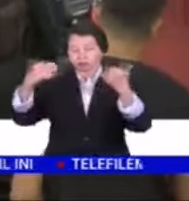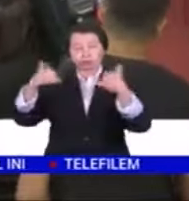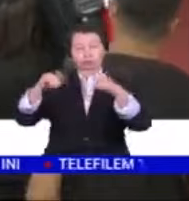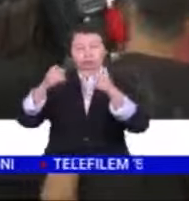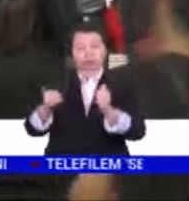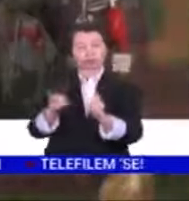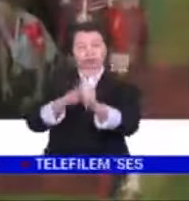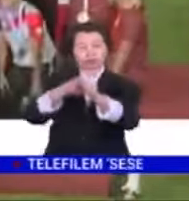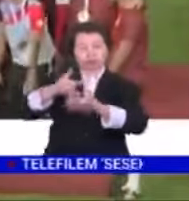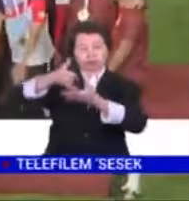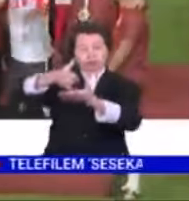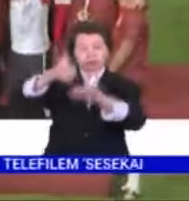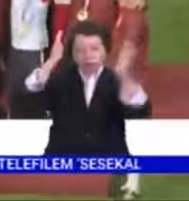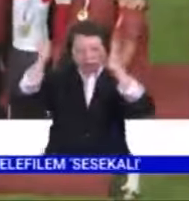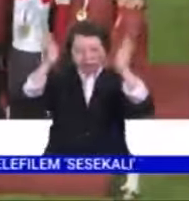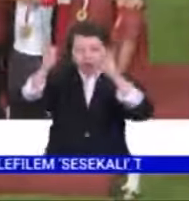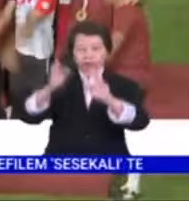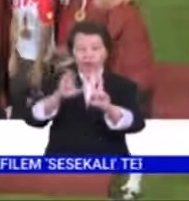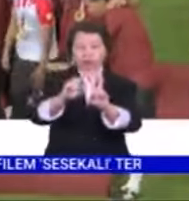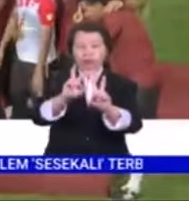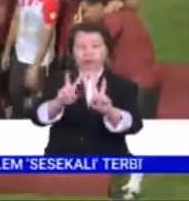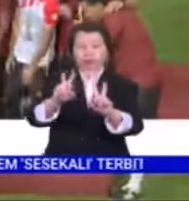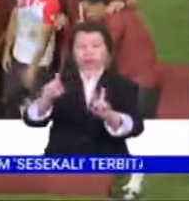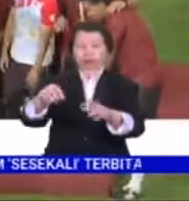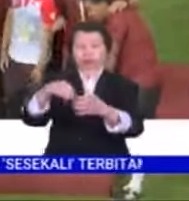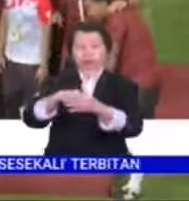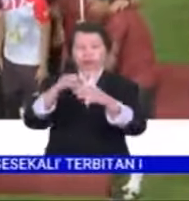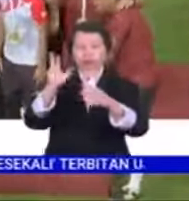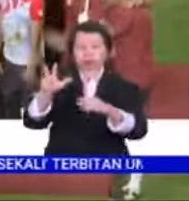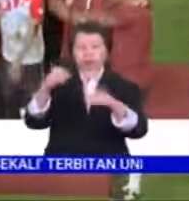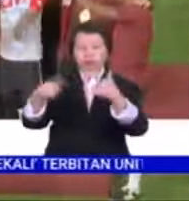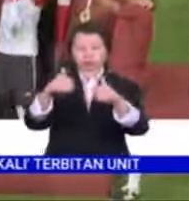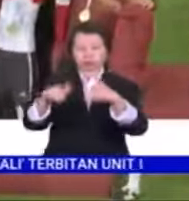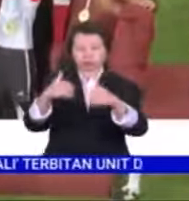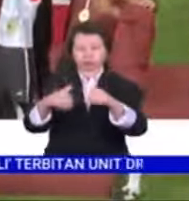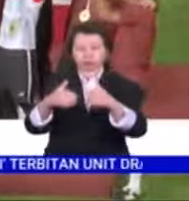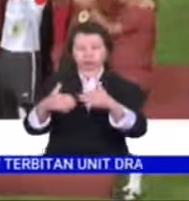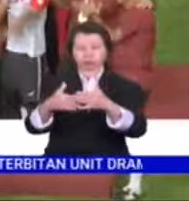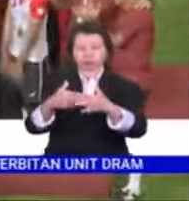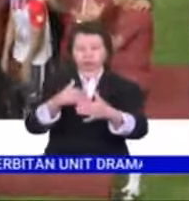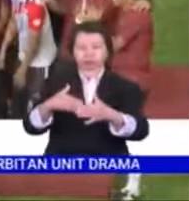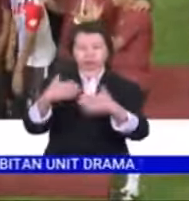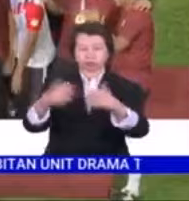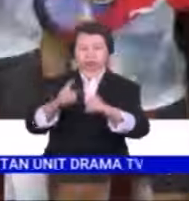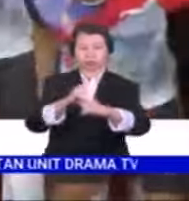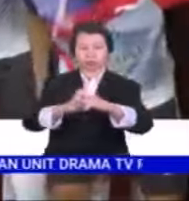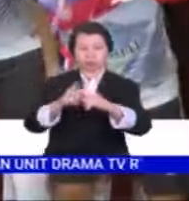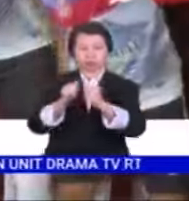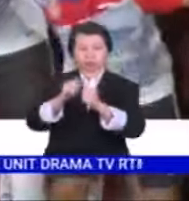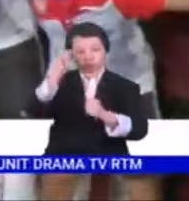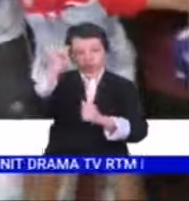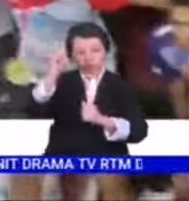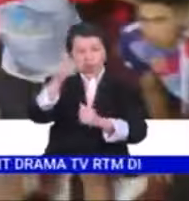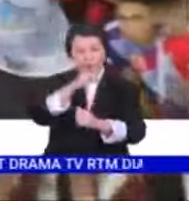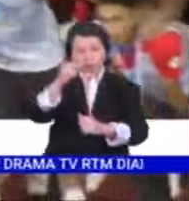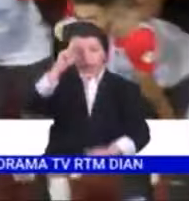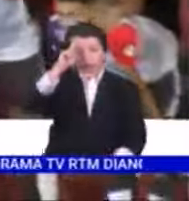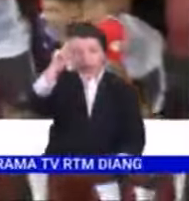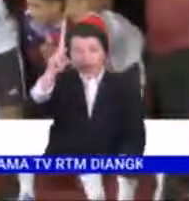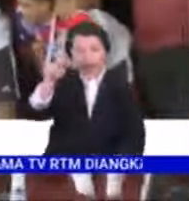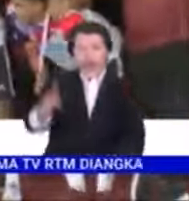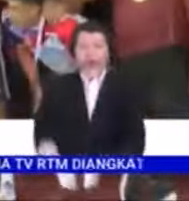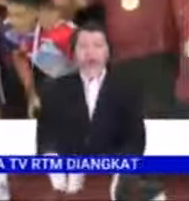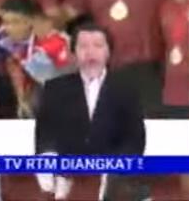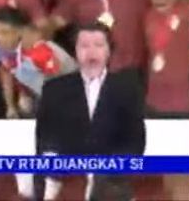pertama juara Piala Malaysia 2021 itu dalam tiga aksi pramusim mereka selepas seri dengan Terengganu serta Kelantan